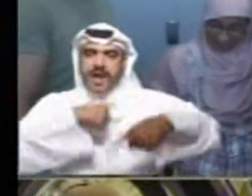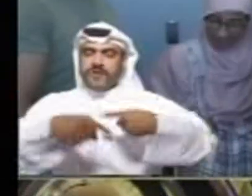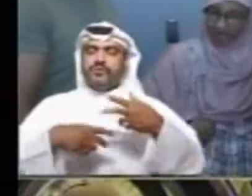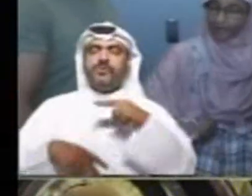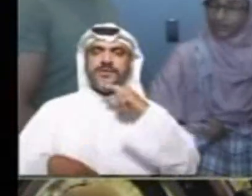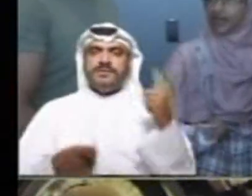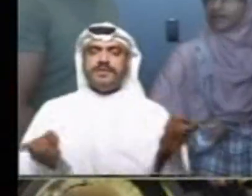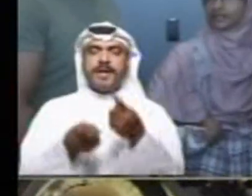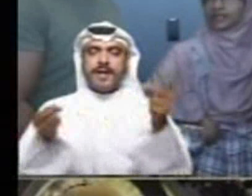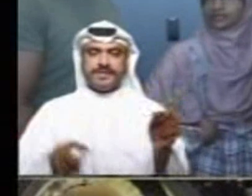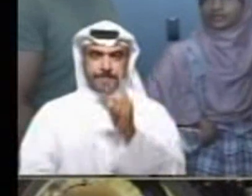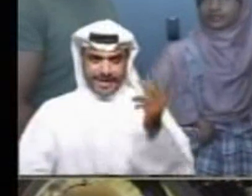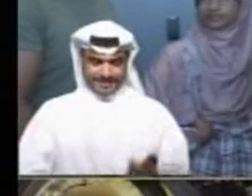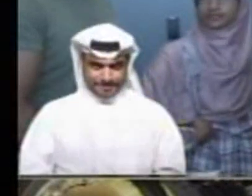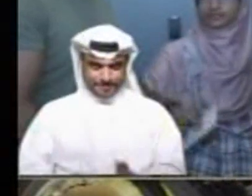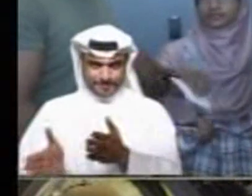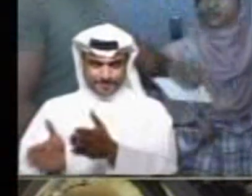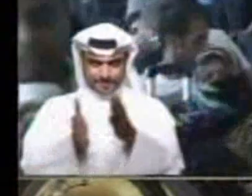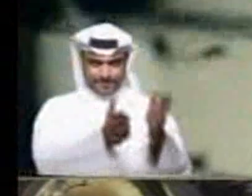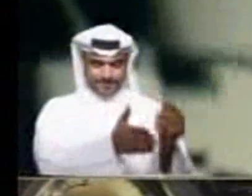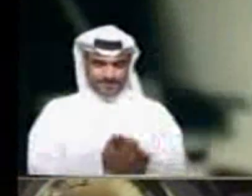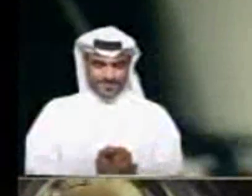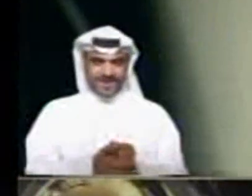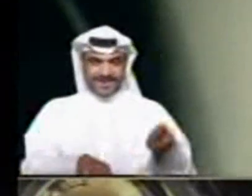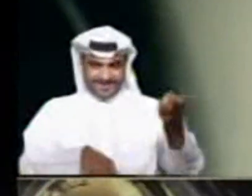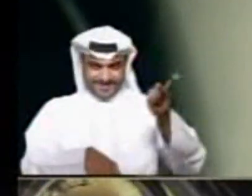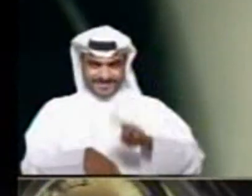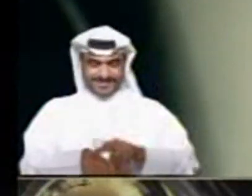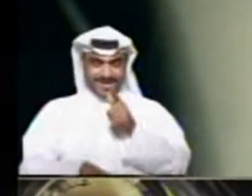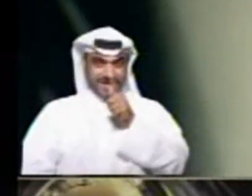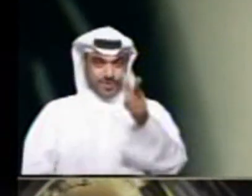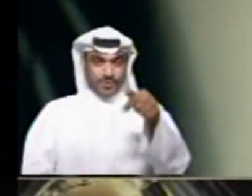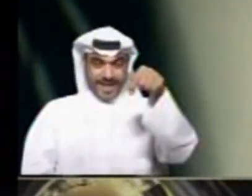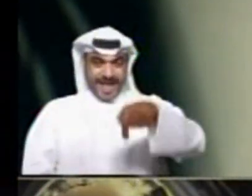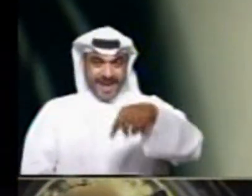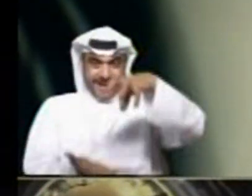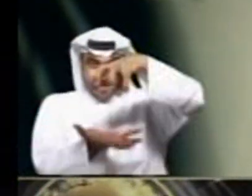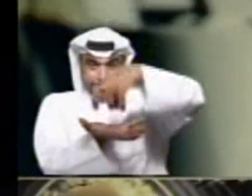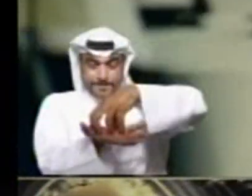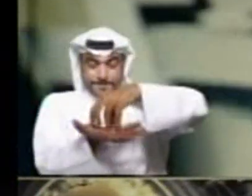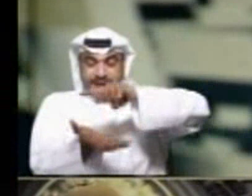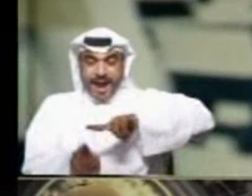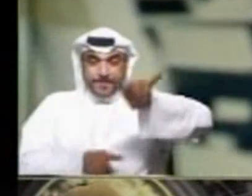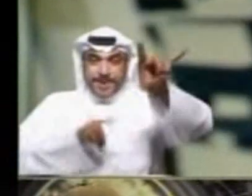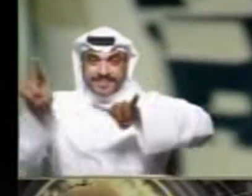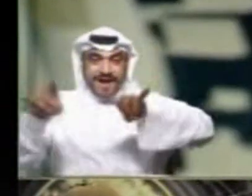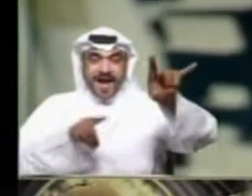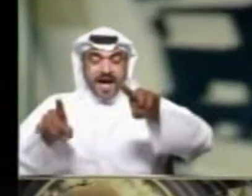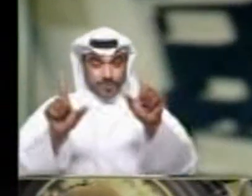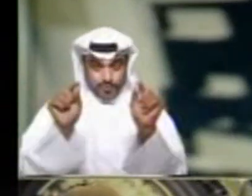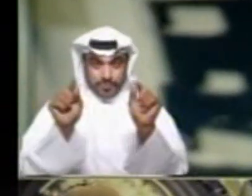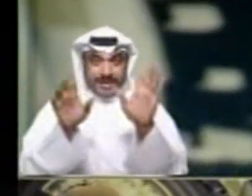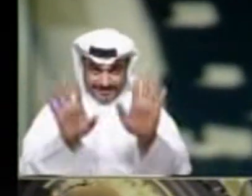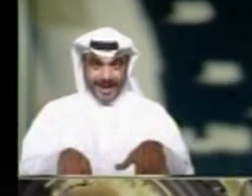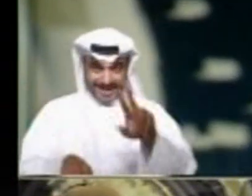طبيعية جدا. نعم، المهندس صالح الفداقي، ربما حالة المطار الآن تسير بشكل نسبي بالنسبة للعاملين في المطار